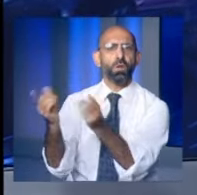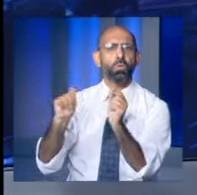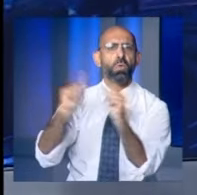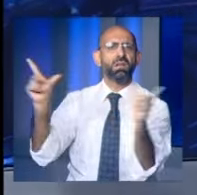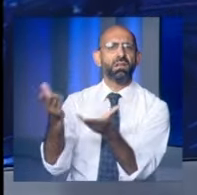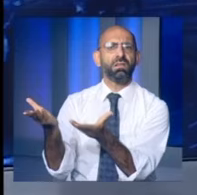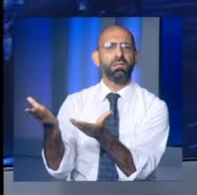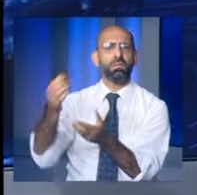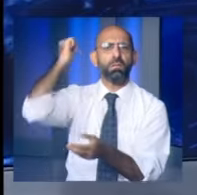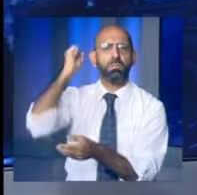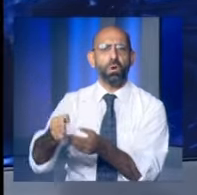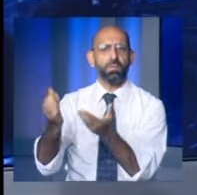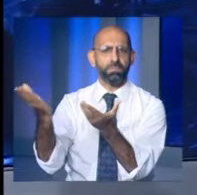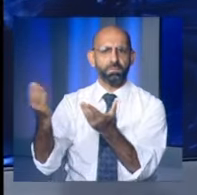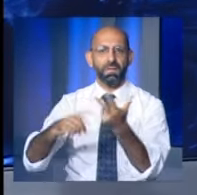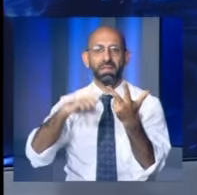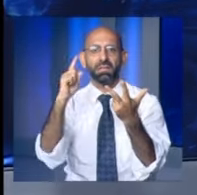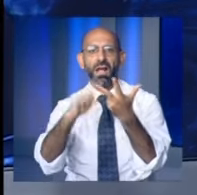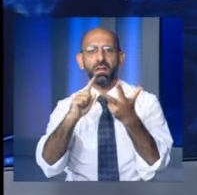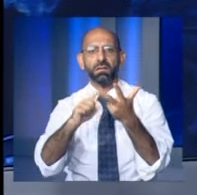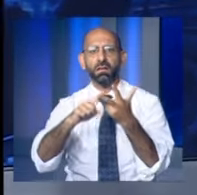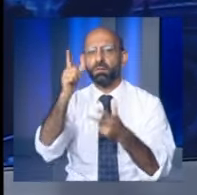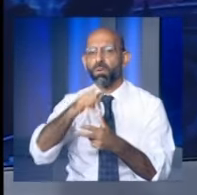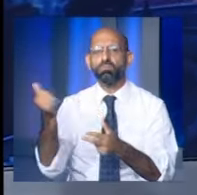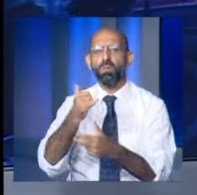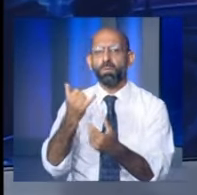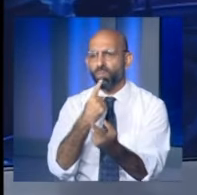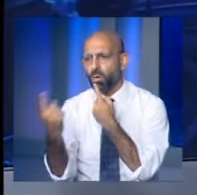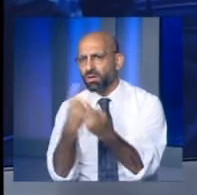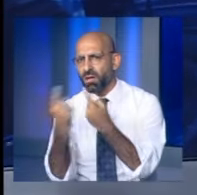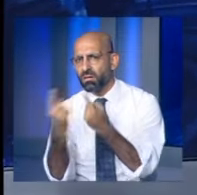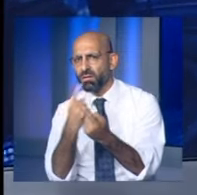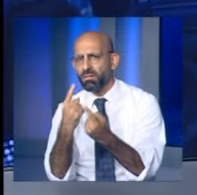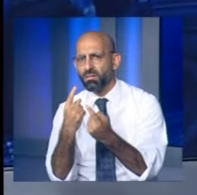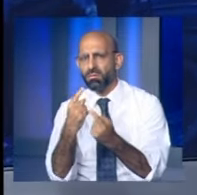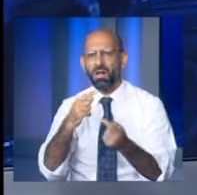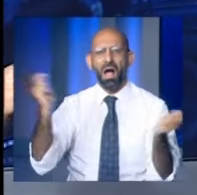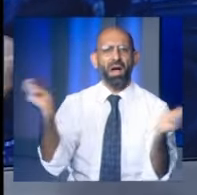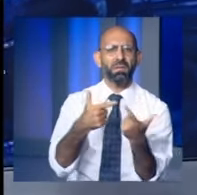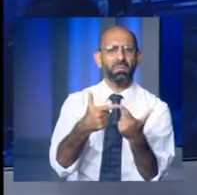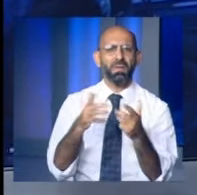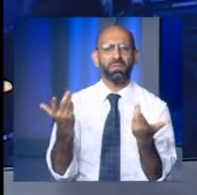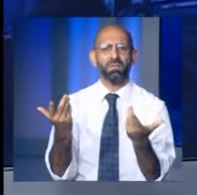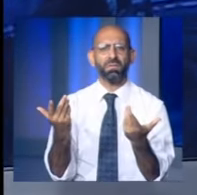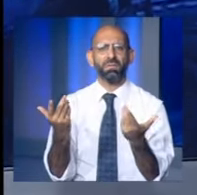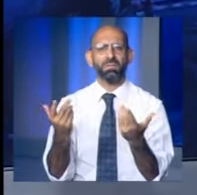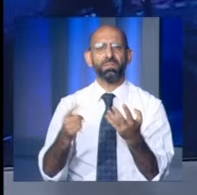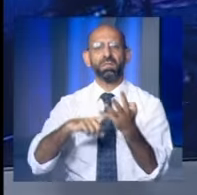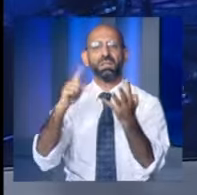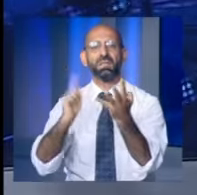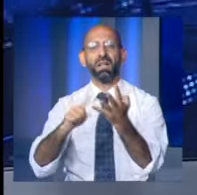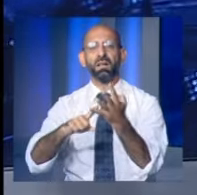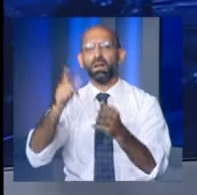المدرسة الغزاوية، واضعا مجزرة التابعين في خانة إحباط المفاوضات وإشعال الحرب.